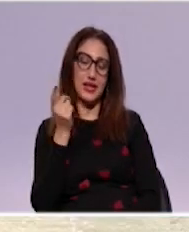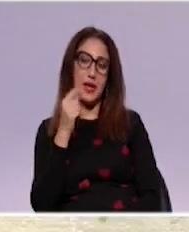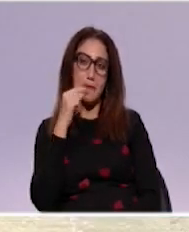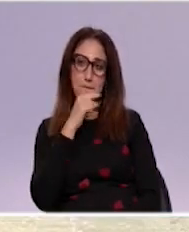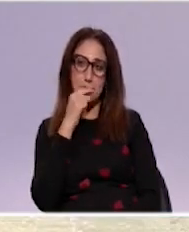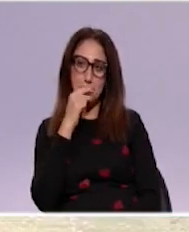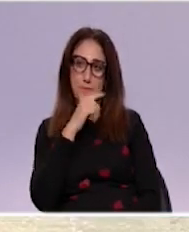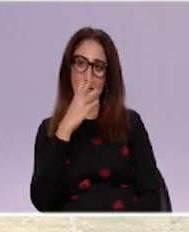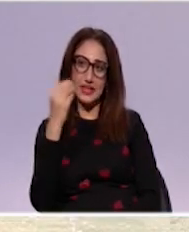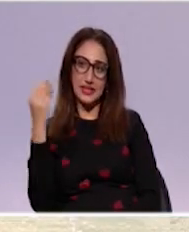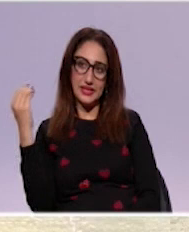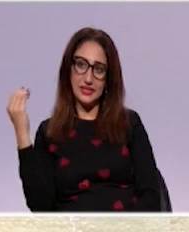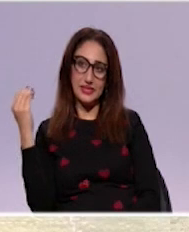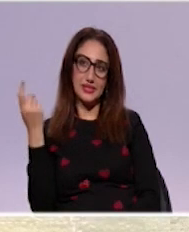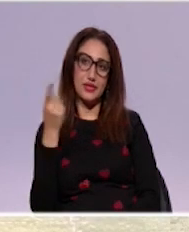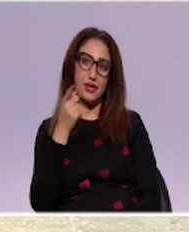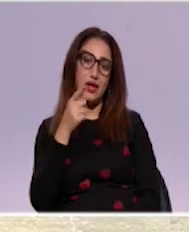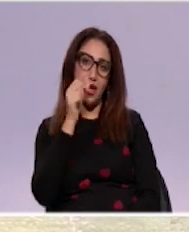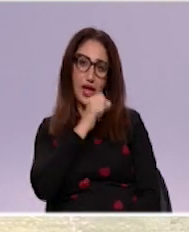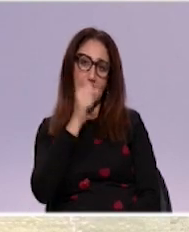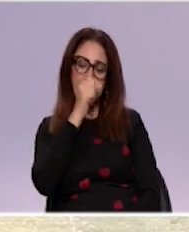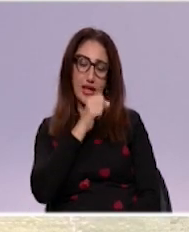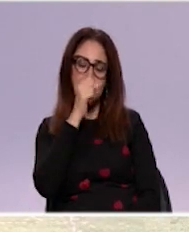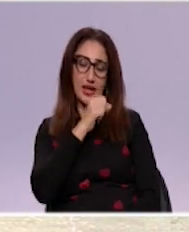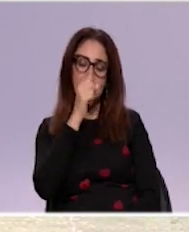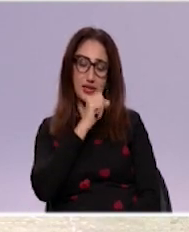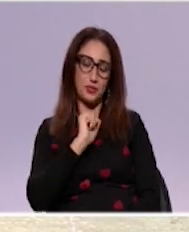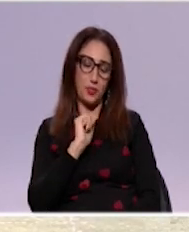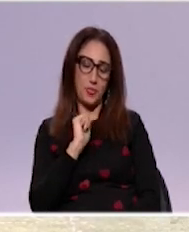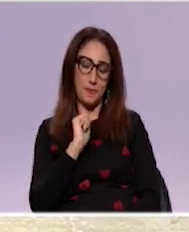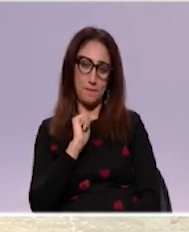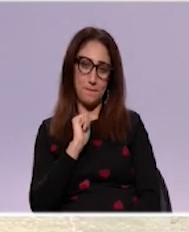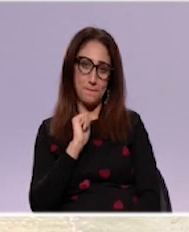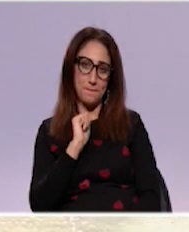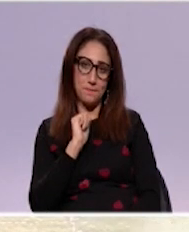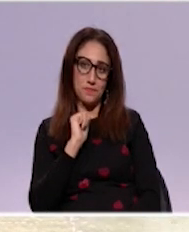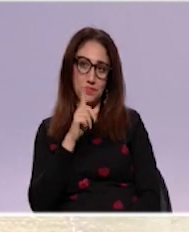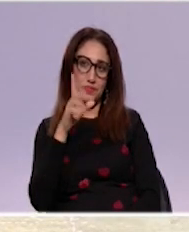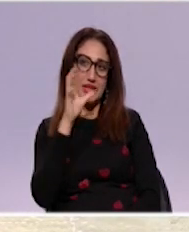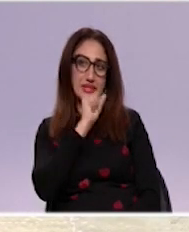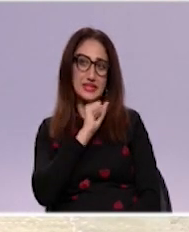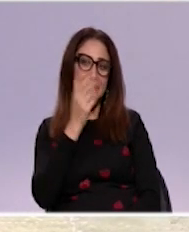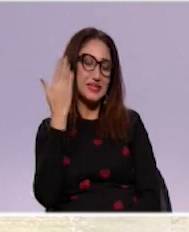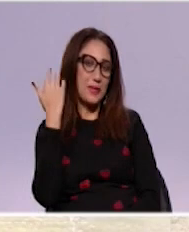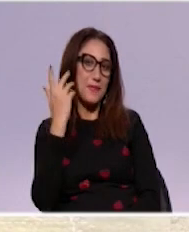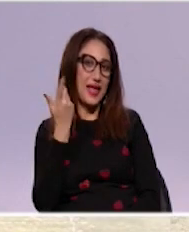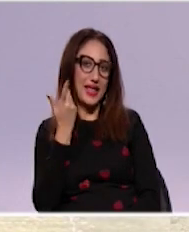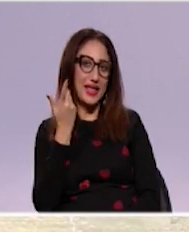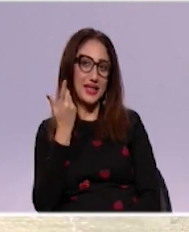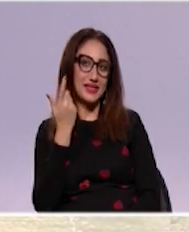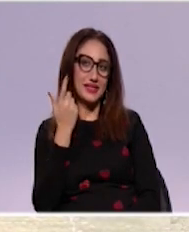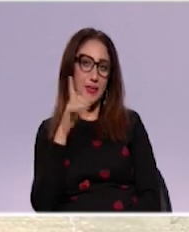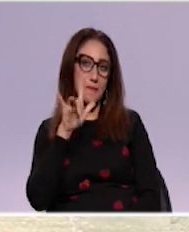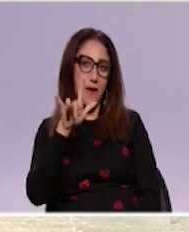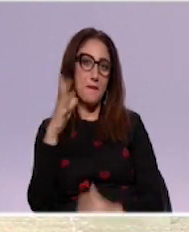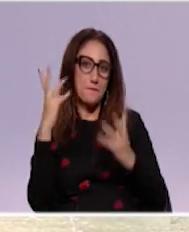كتير، حريه ابدا من جديد. اكيد كان في حد في فرقه المصريين كان ليك اسرار معاه، بينكم كيمياء كبيره، كان